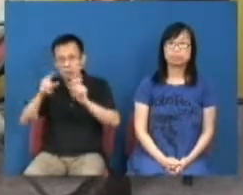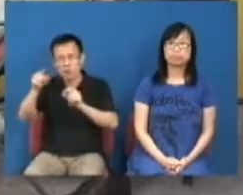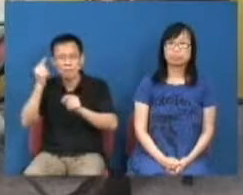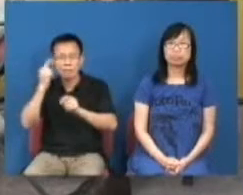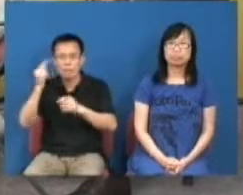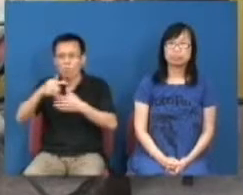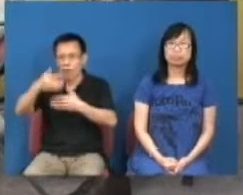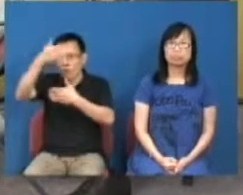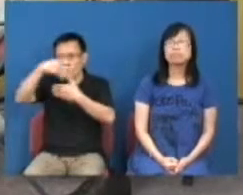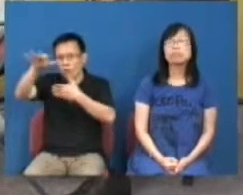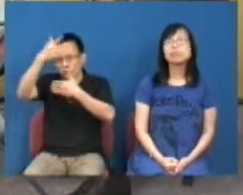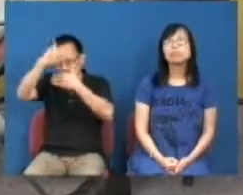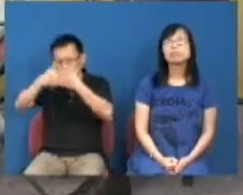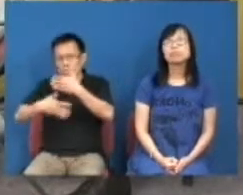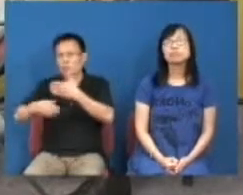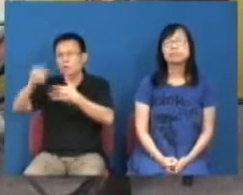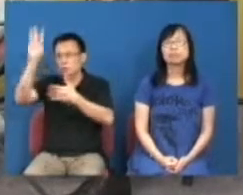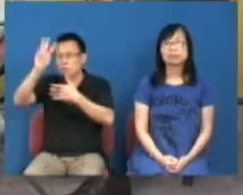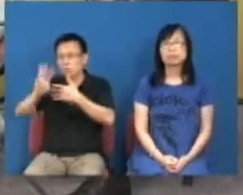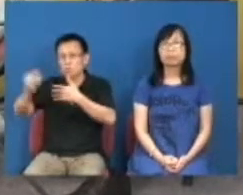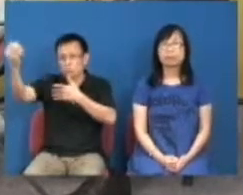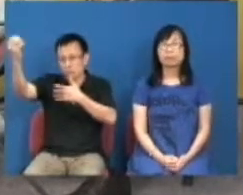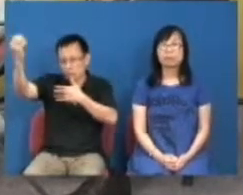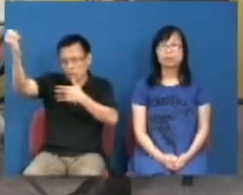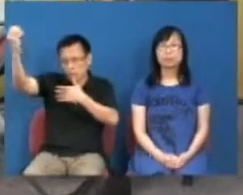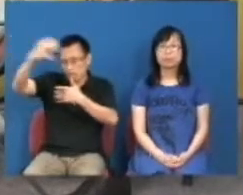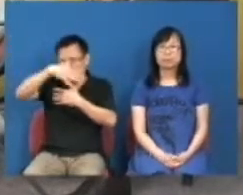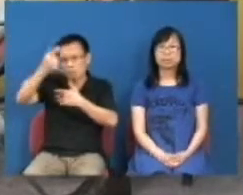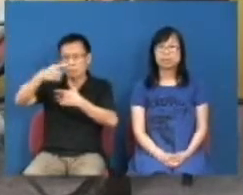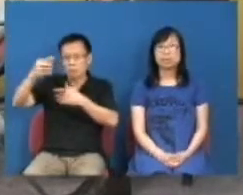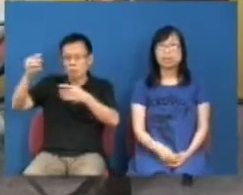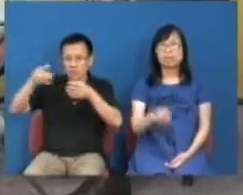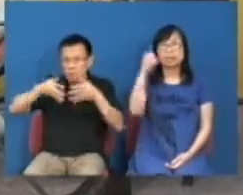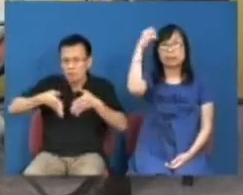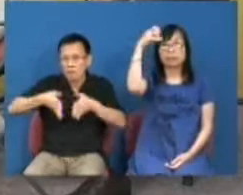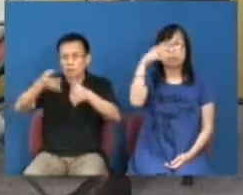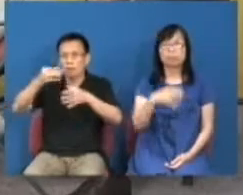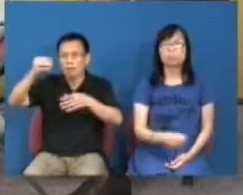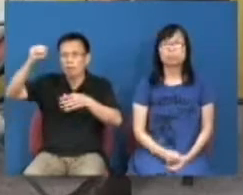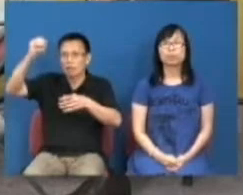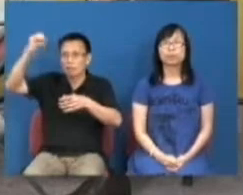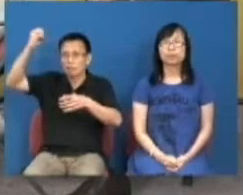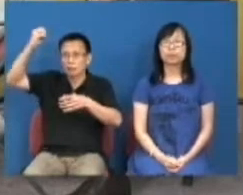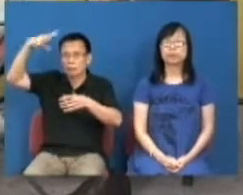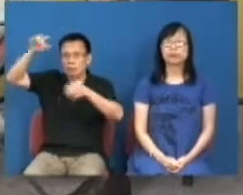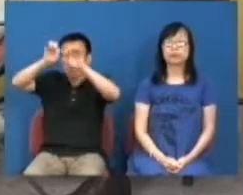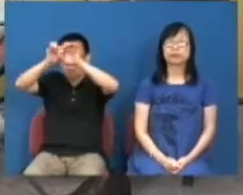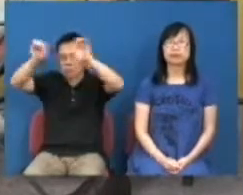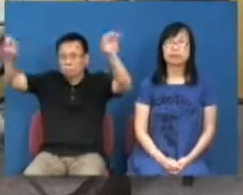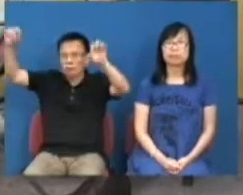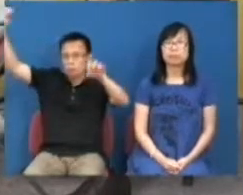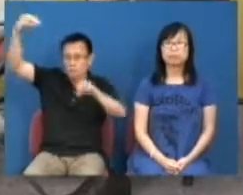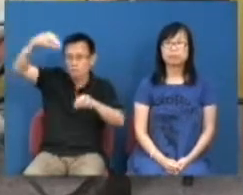牆了，滲水入嚟，兩個單位都係經過嗰個燈槽 管道， 一路滲入嚟，所以我哋同一個位置一齊